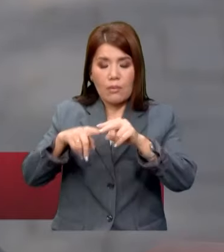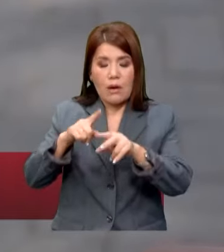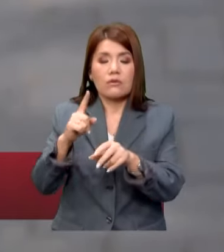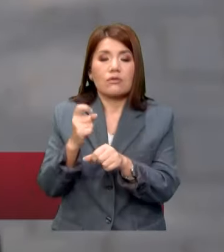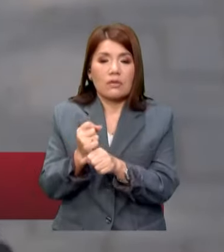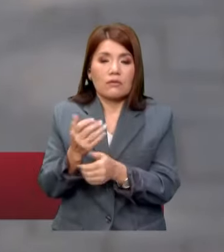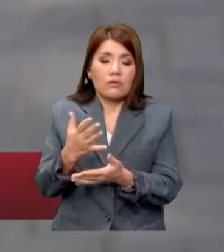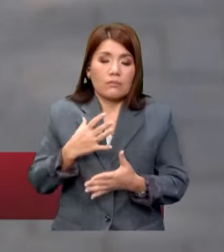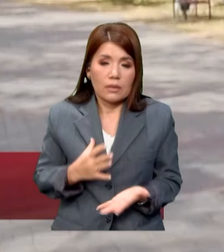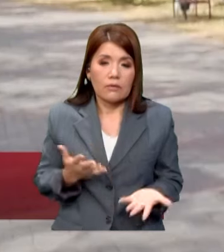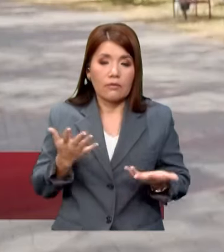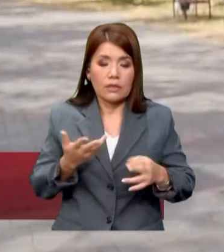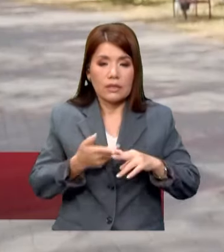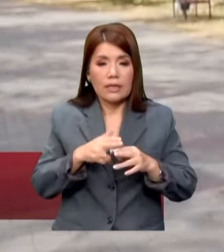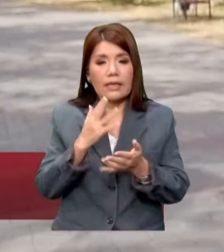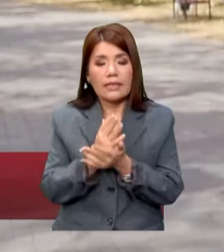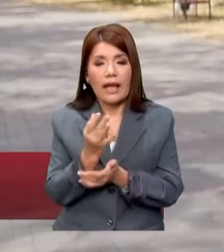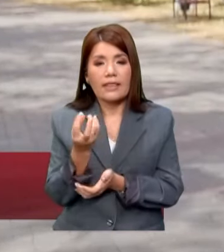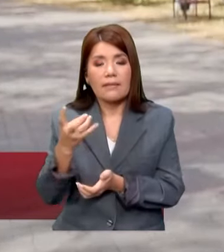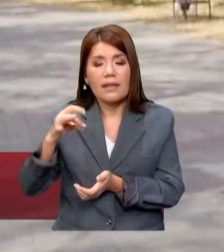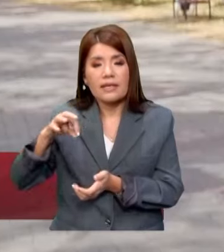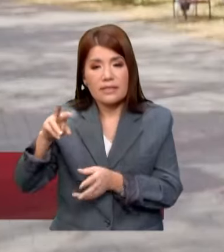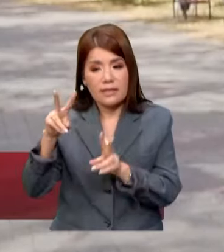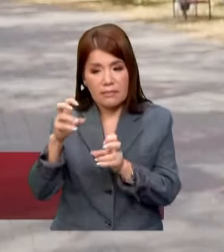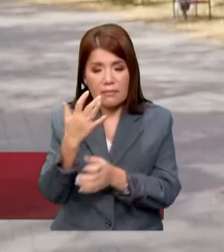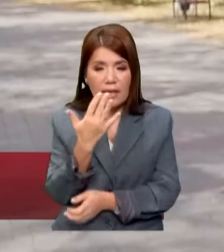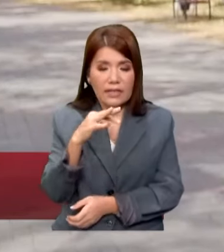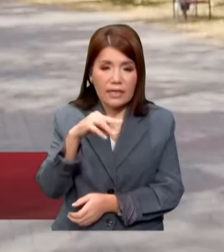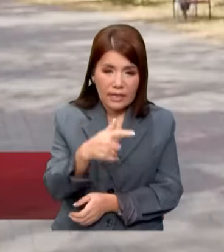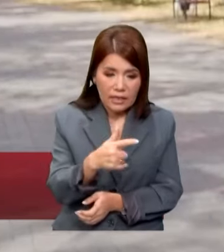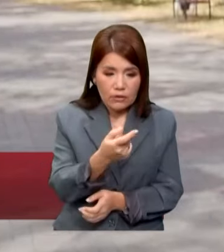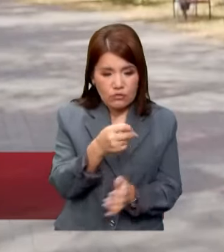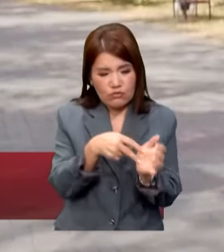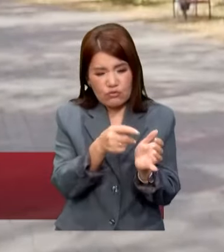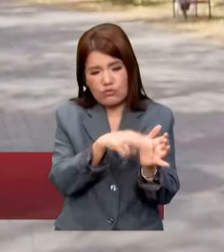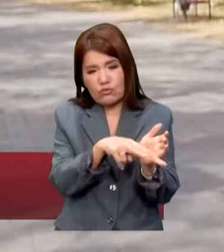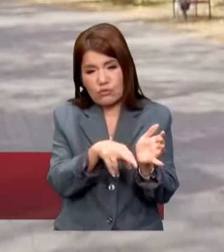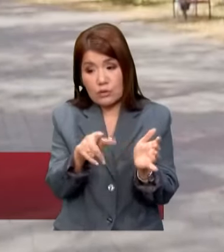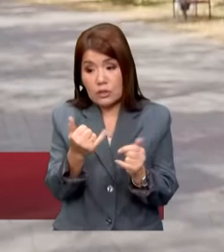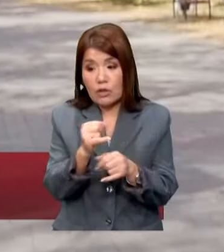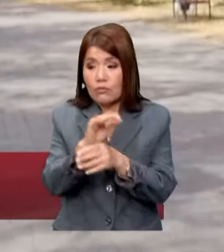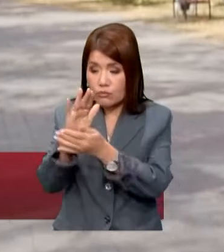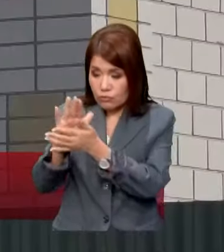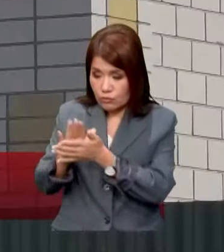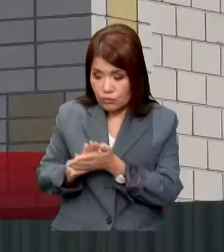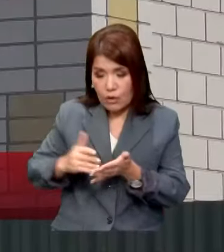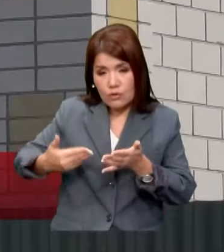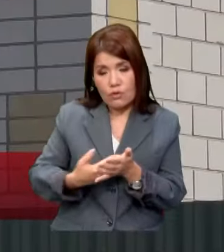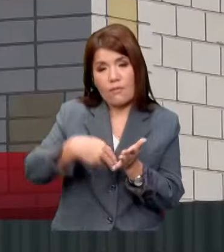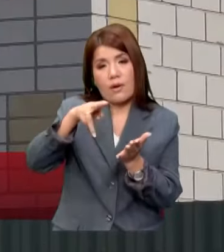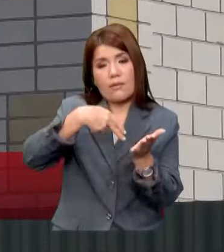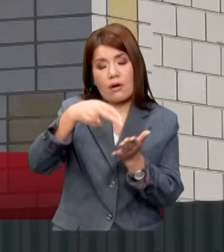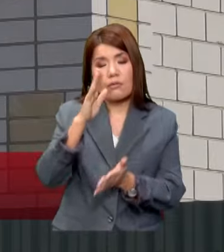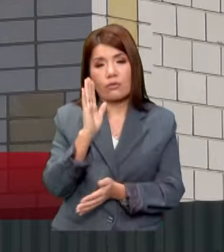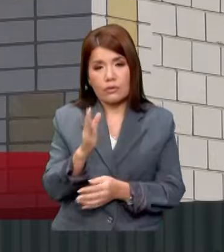деться. Есть такое средство, которое называется антиплесень. По 5 килограмм, стоит она недорого. Сейчас обработаем и заново побелим. В село